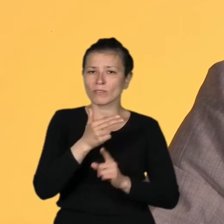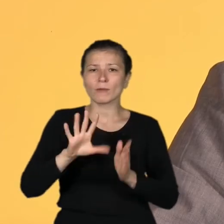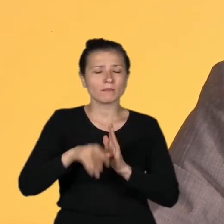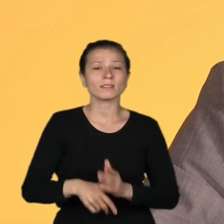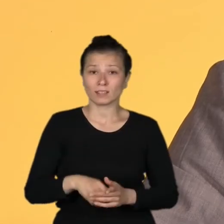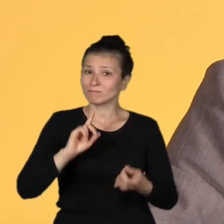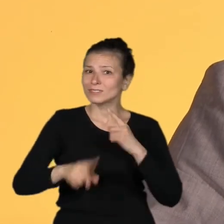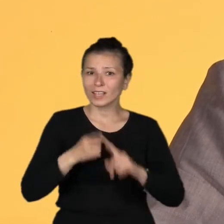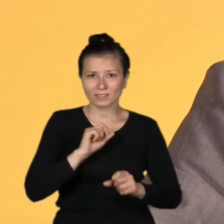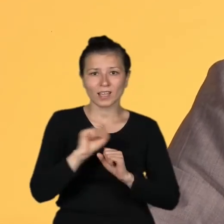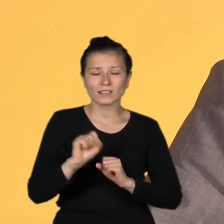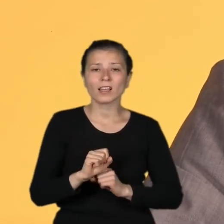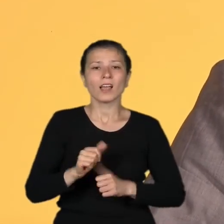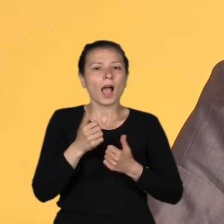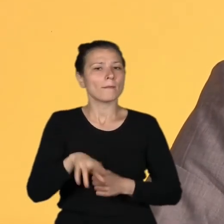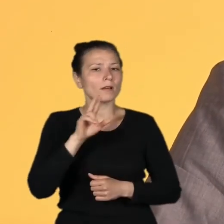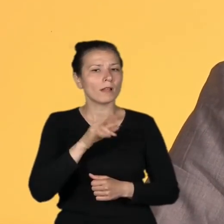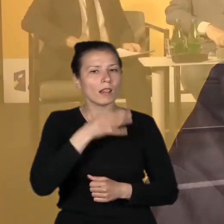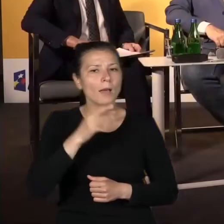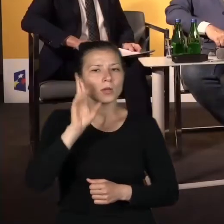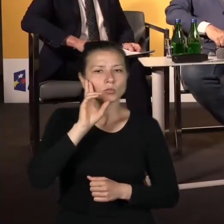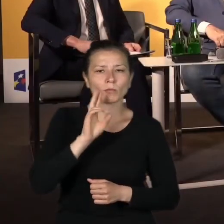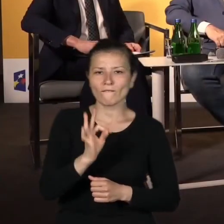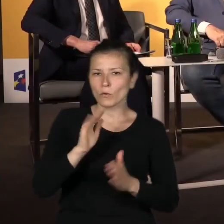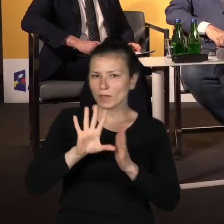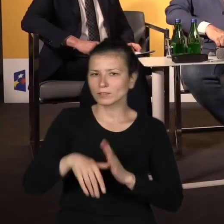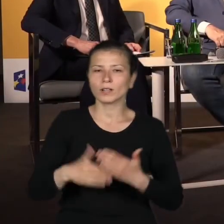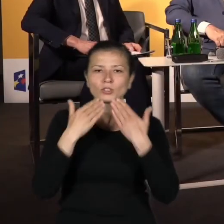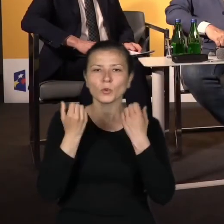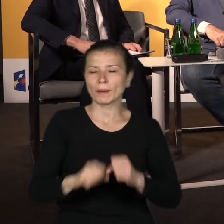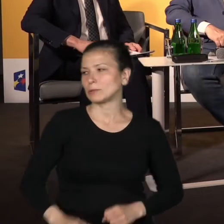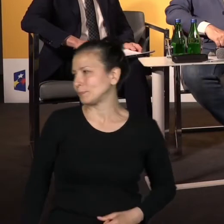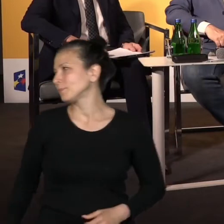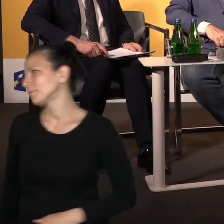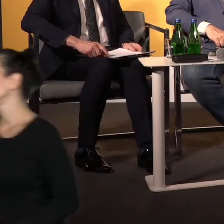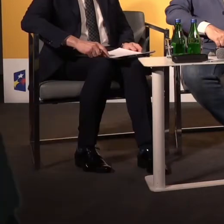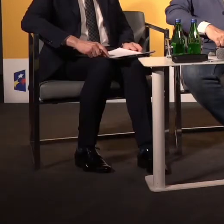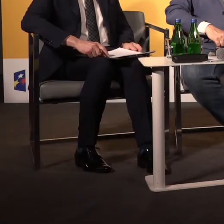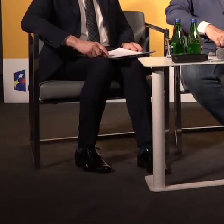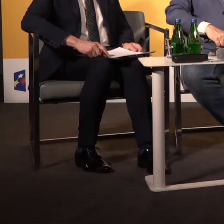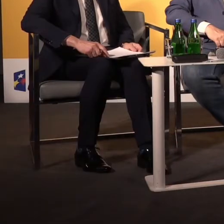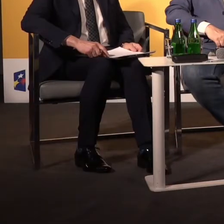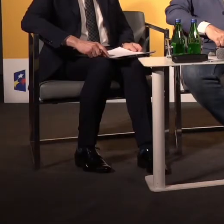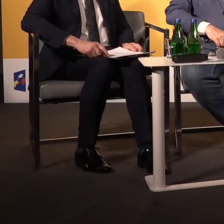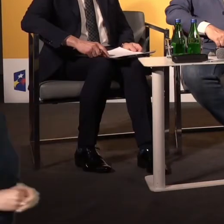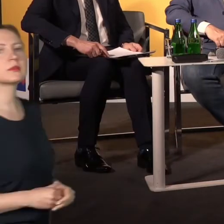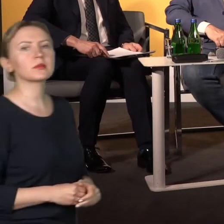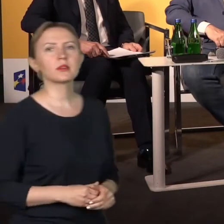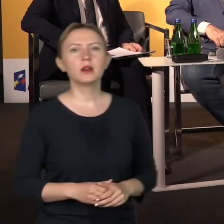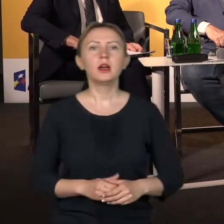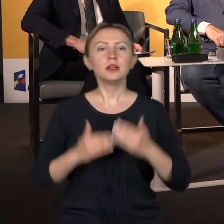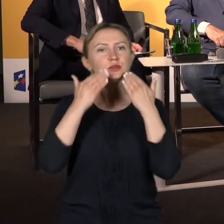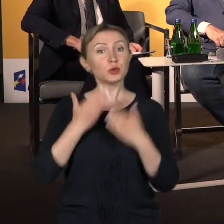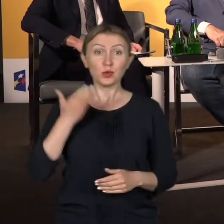sens, aby lepiej rozumieć swoje miasto. Dziękuję bardzo. To jest taka kompetencja obywatelska, takie